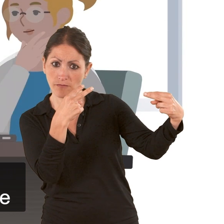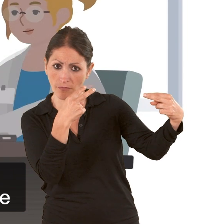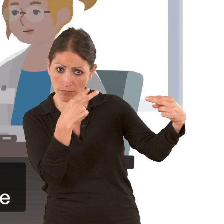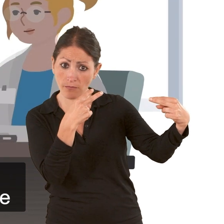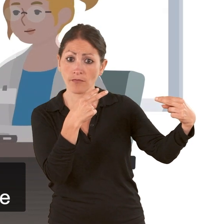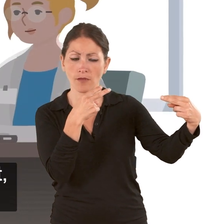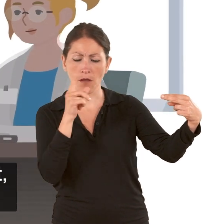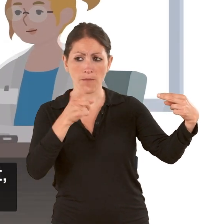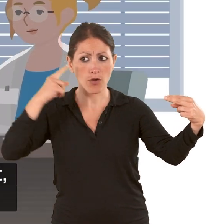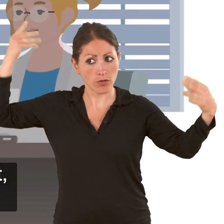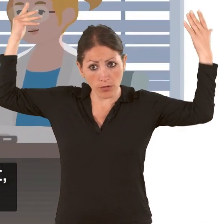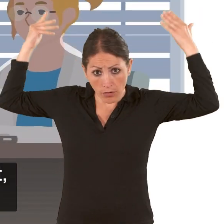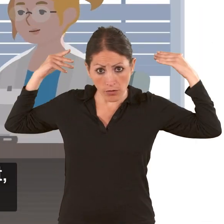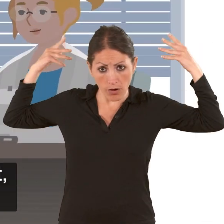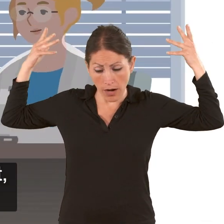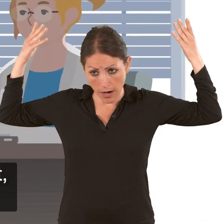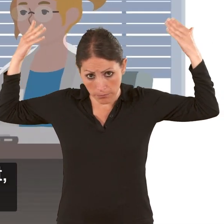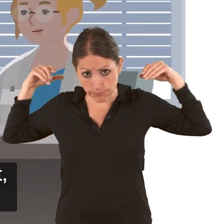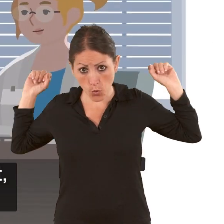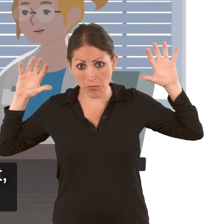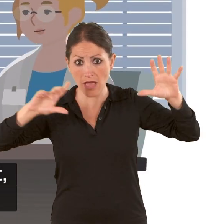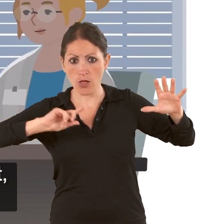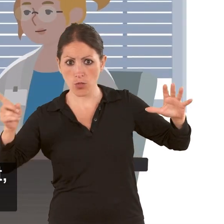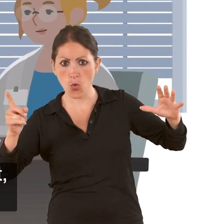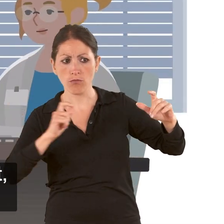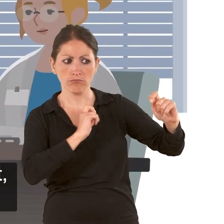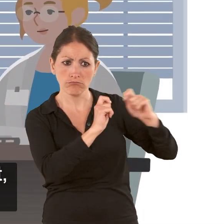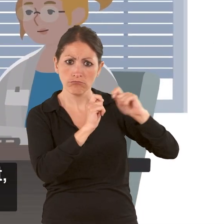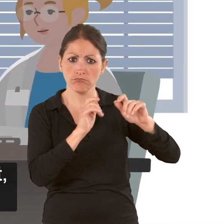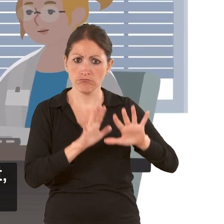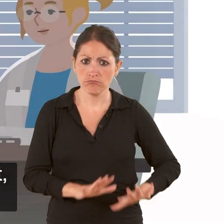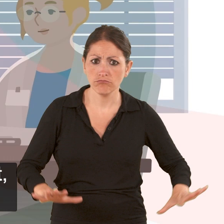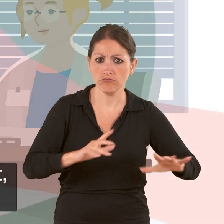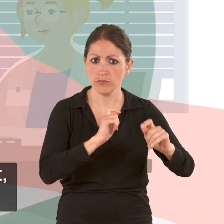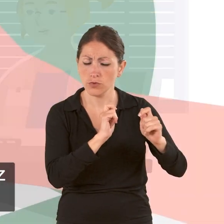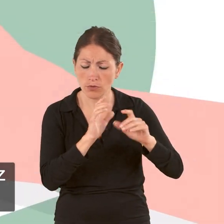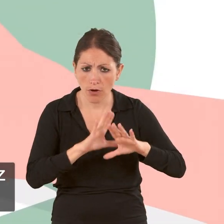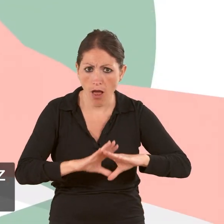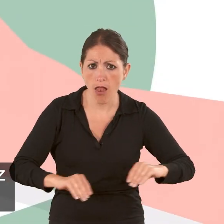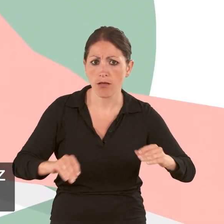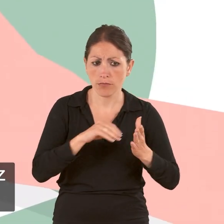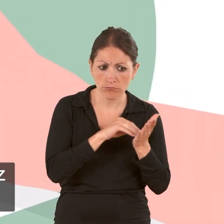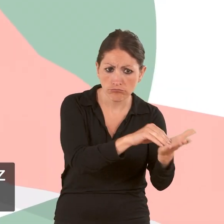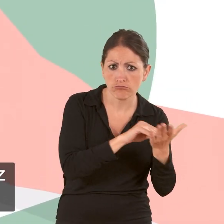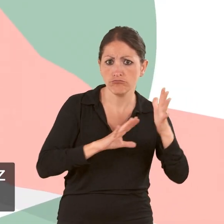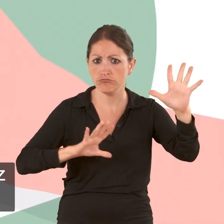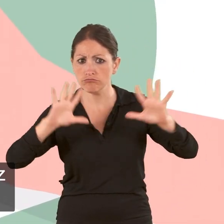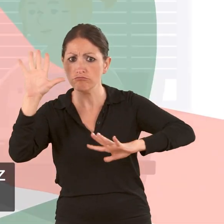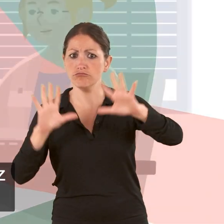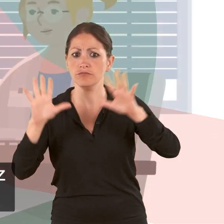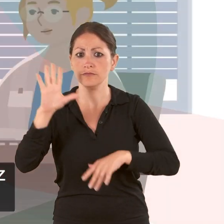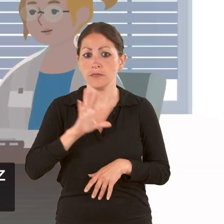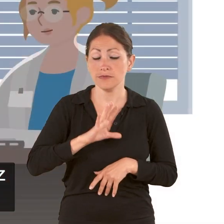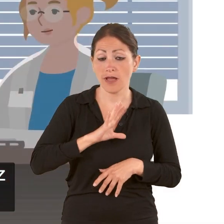pas votre bouche et ne soyez pas à contre-jour. Parlez naturellement, prenez votre temps. Vous pouvez aussi écrire ou faire des gestes.